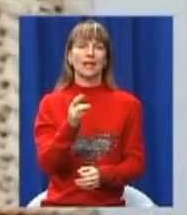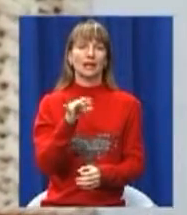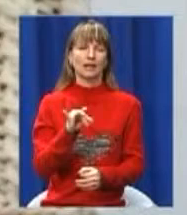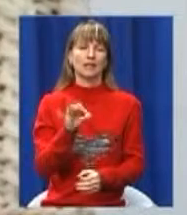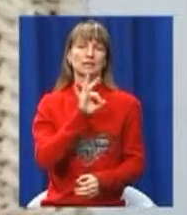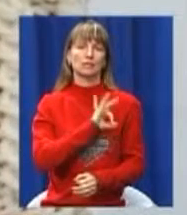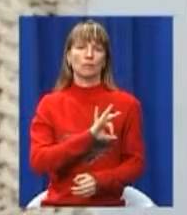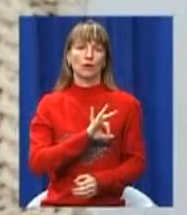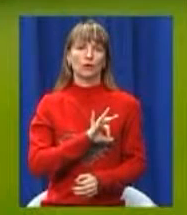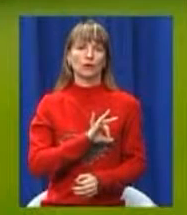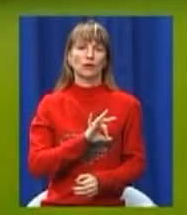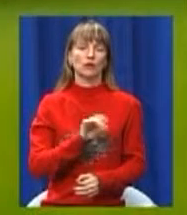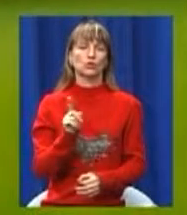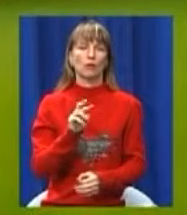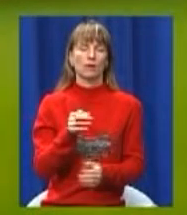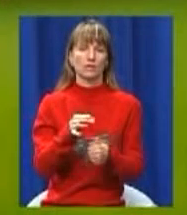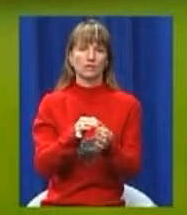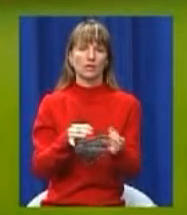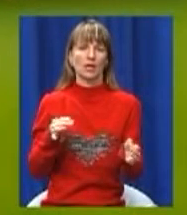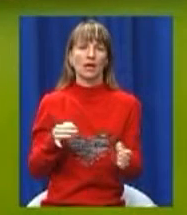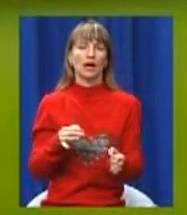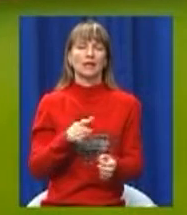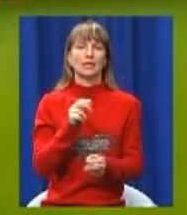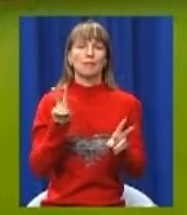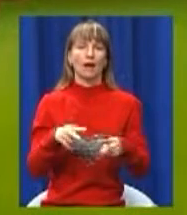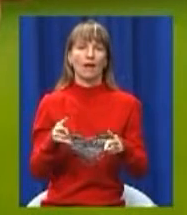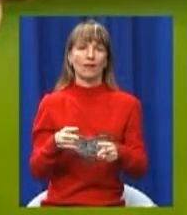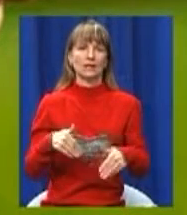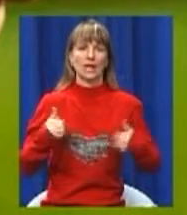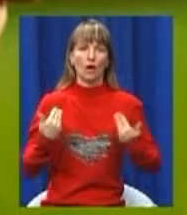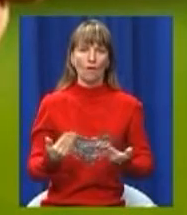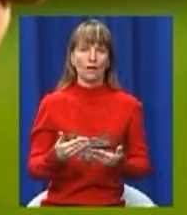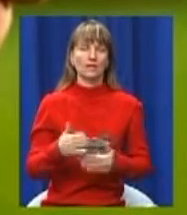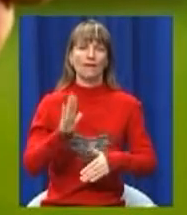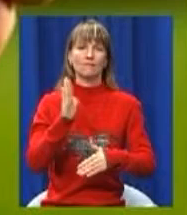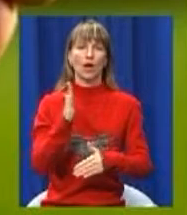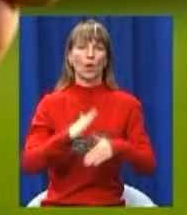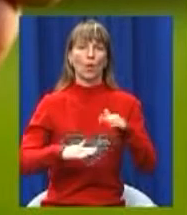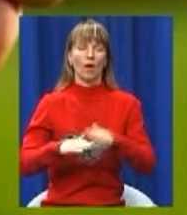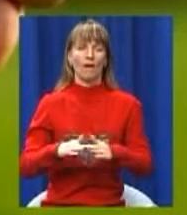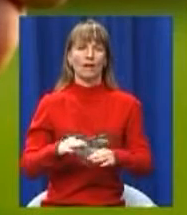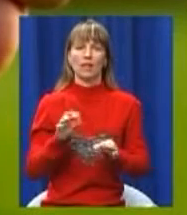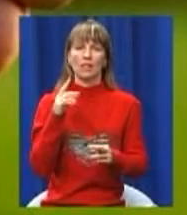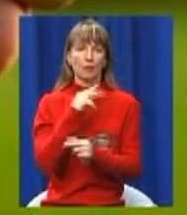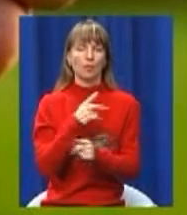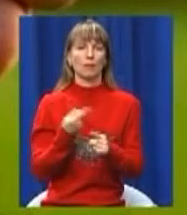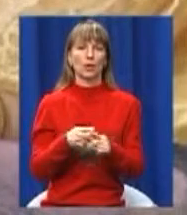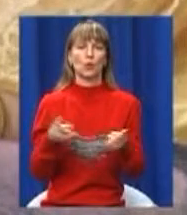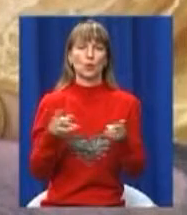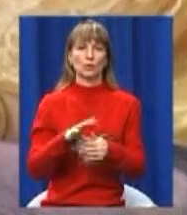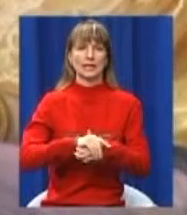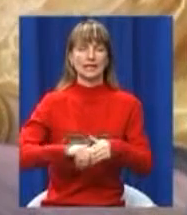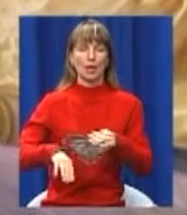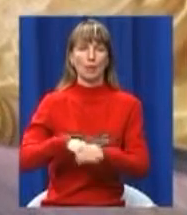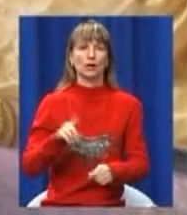для виклику на поєдинок. За правилами етикету, вітатися в рукавичках непристойно, тож при рукостисканні варто їх знімати.